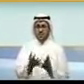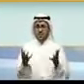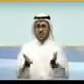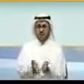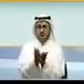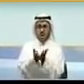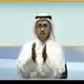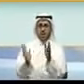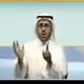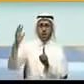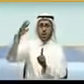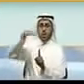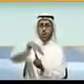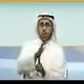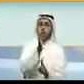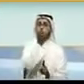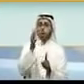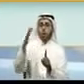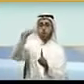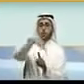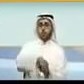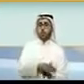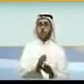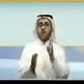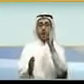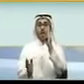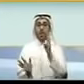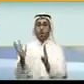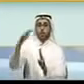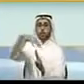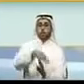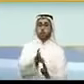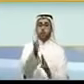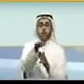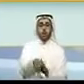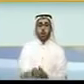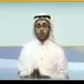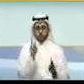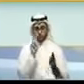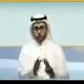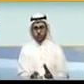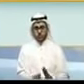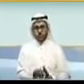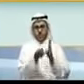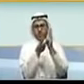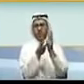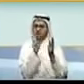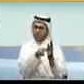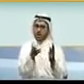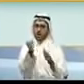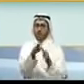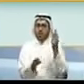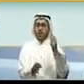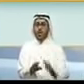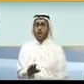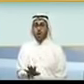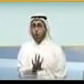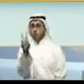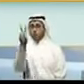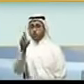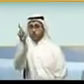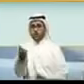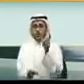القتلى والمنتشرين. وقال متحدث إن خفر السواحل الإسباني عثر على الجثث وأنقذ 35 شخصا من قارب كان